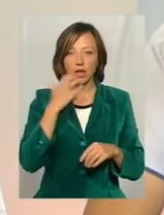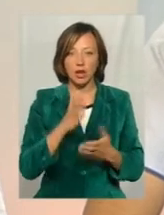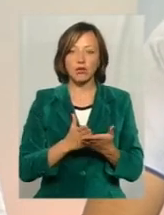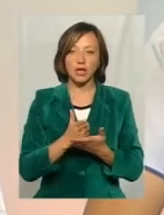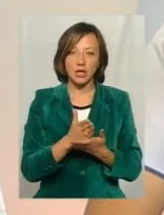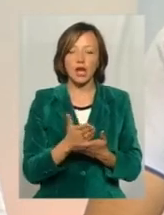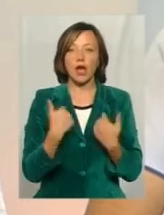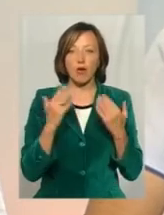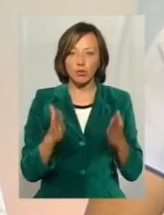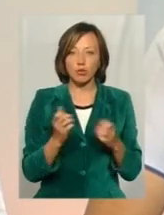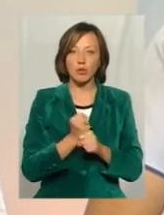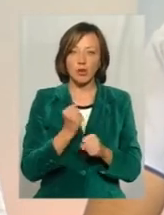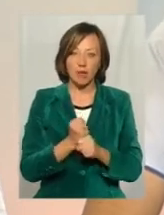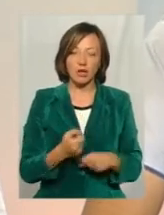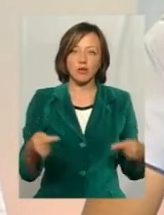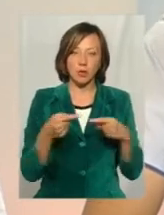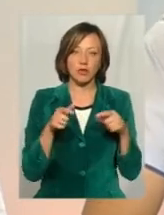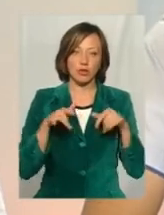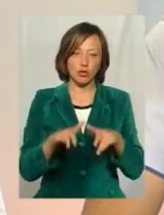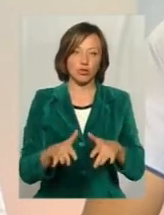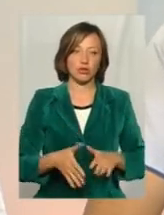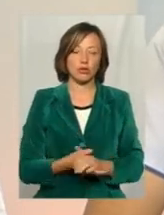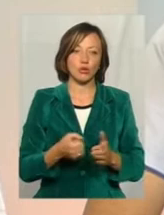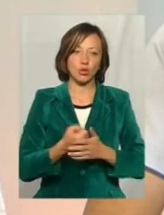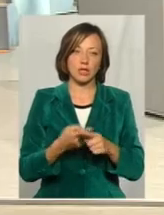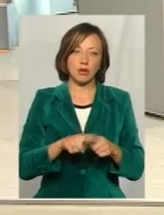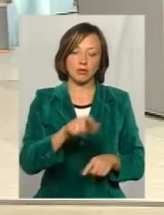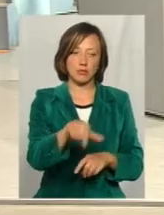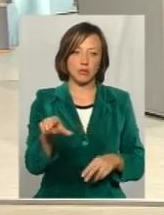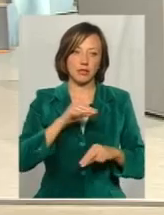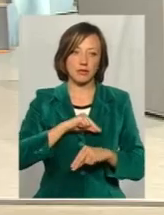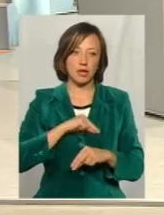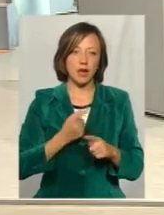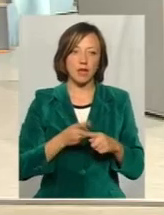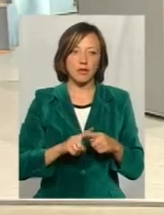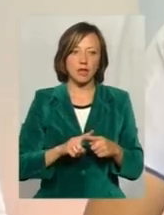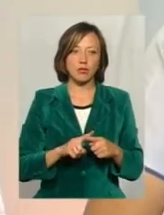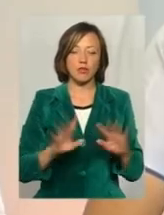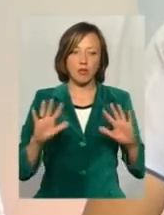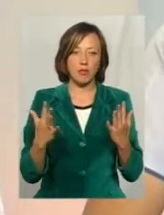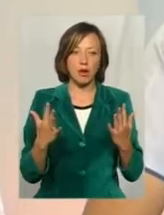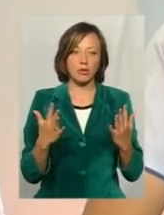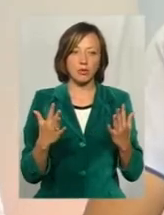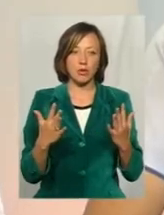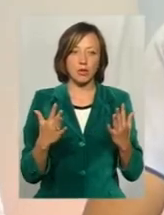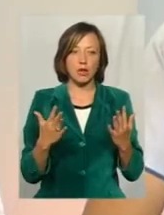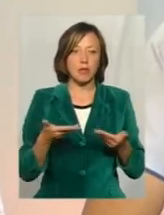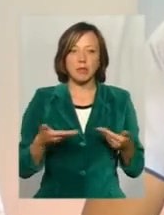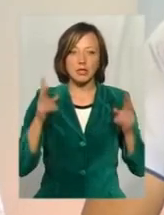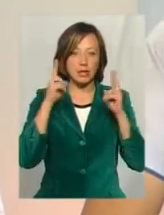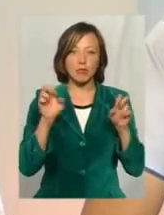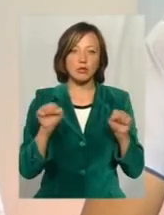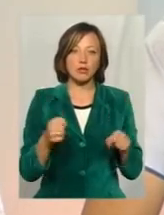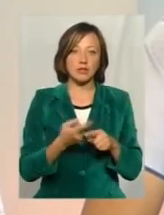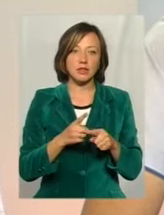лінію, і я буду приймати відповідні міри до даних інспекторів. В даному випадку... Ми ж не знаємо, можливо,